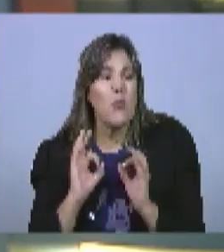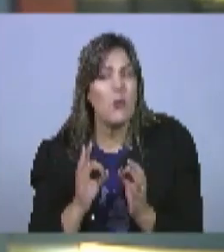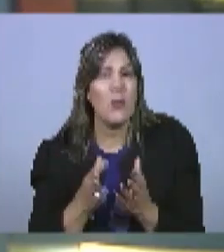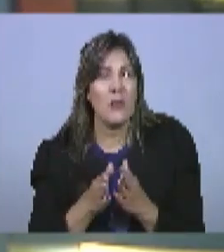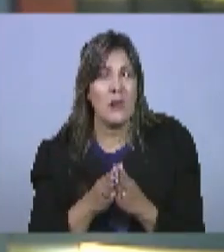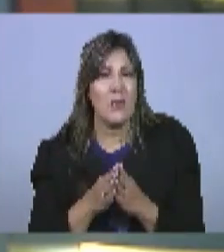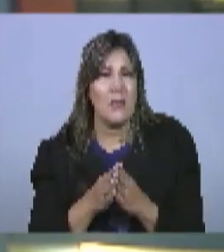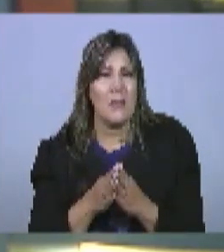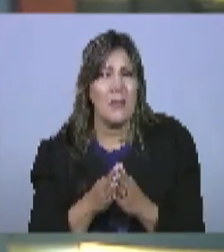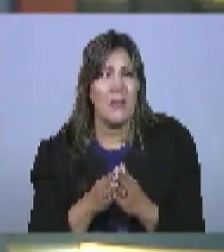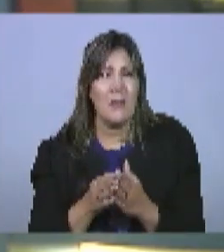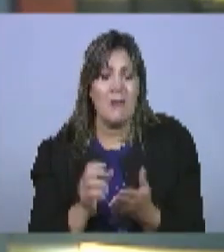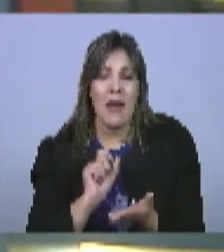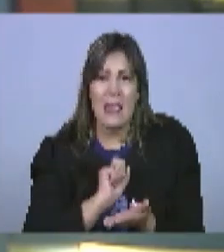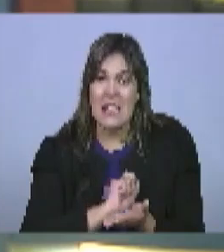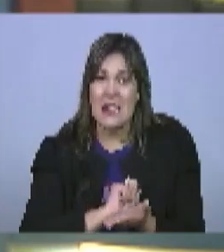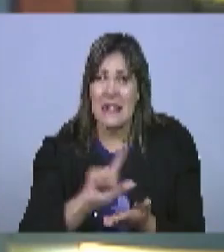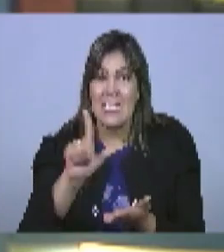فالرسالة